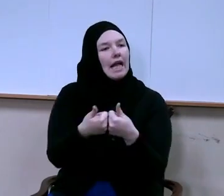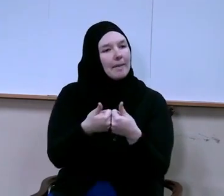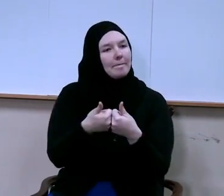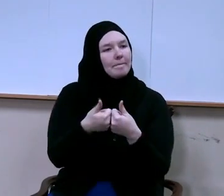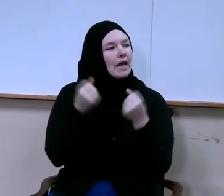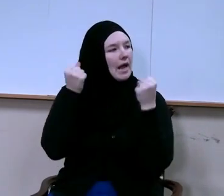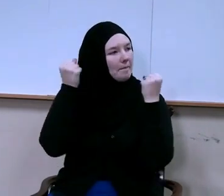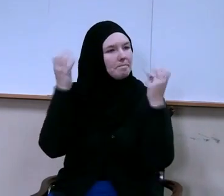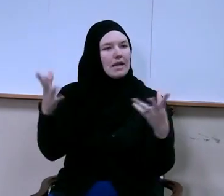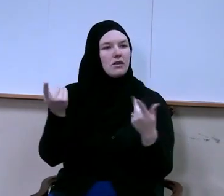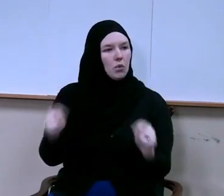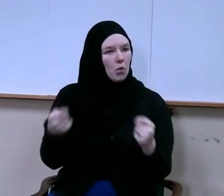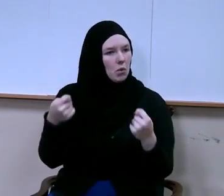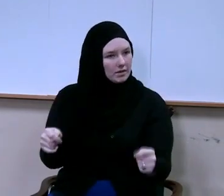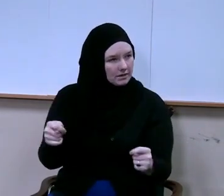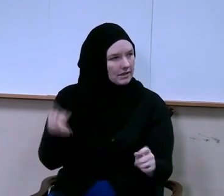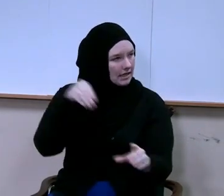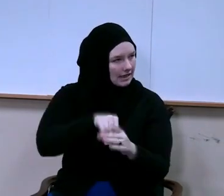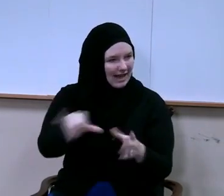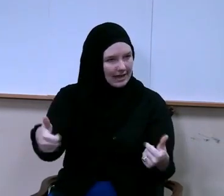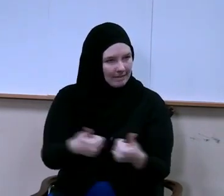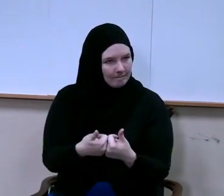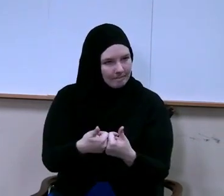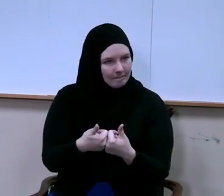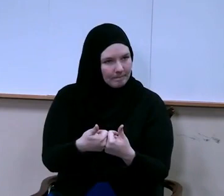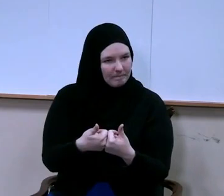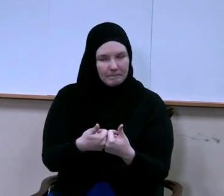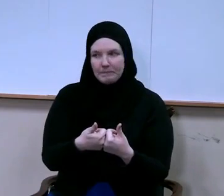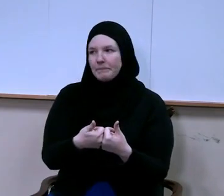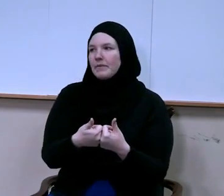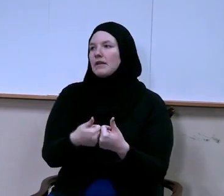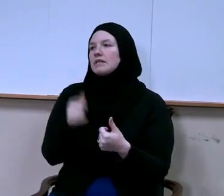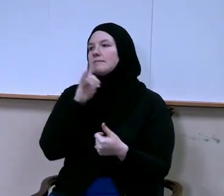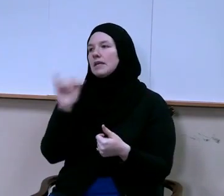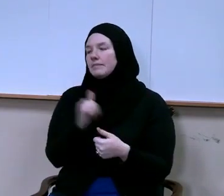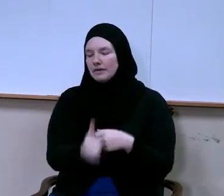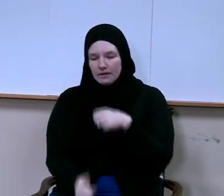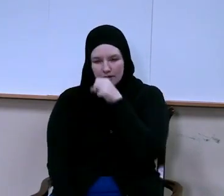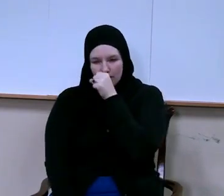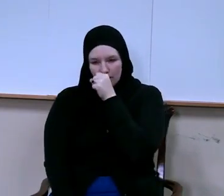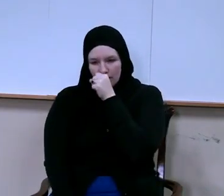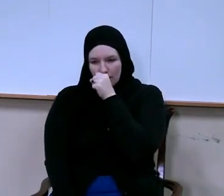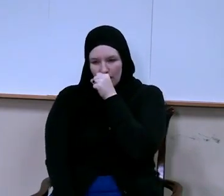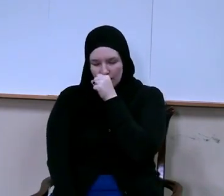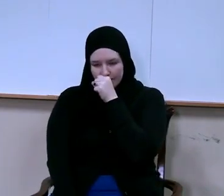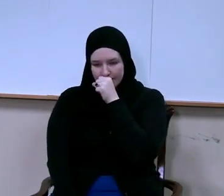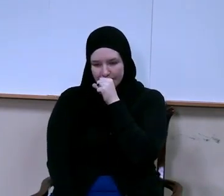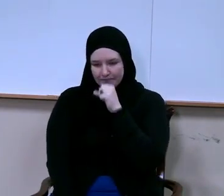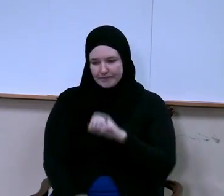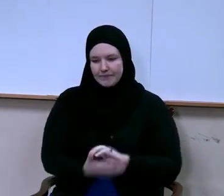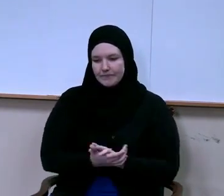الدُّنْيَا لَهُونَ وَلَعِبٌ وَزِينَةٌ وَتَفَاخُرٌ وَتَكَاثُرٌ بَيْنَكُمْ فِي